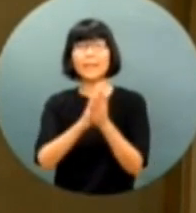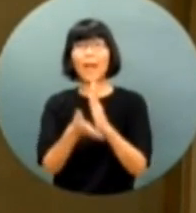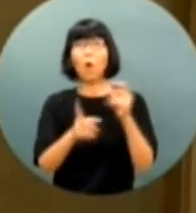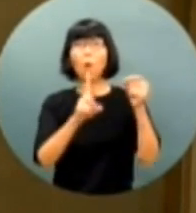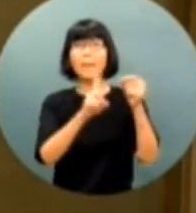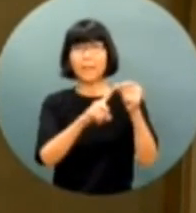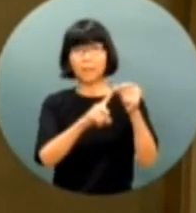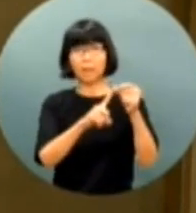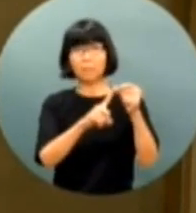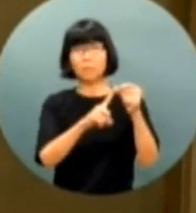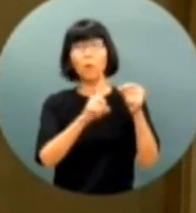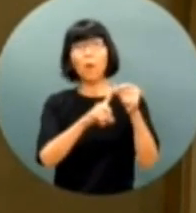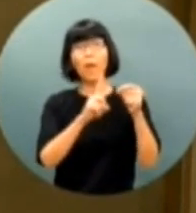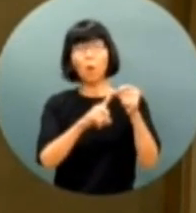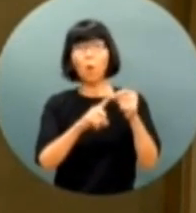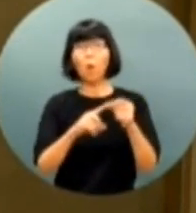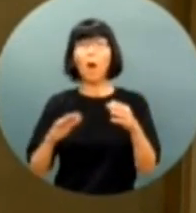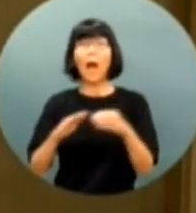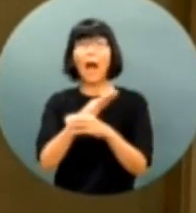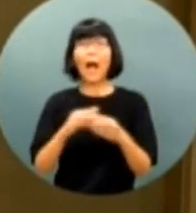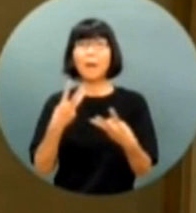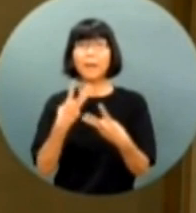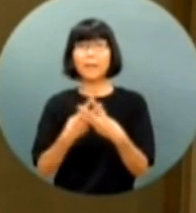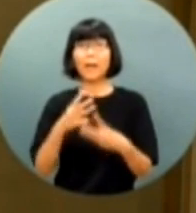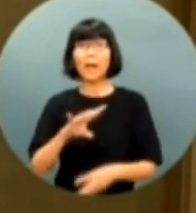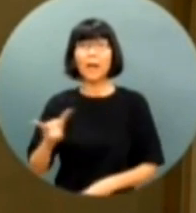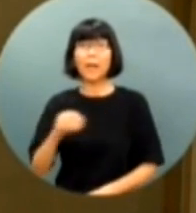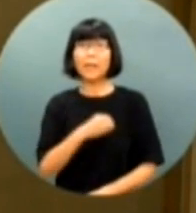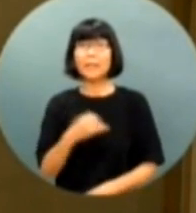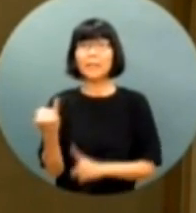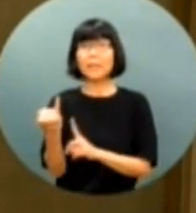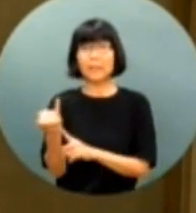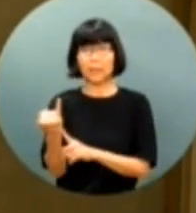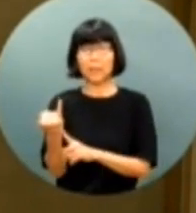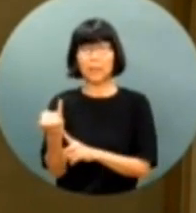問を浜田太子さんがされています。同じ議会では、上村